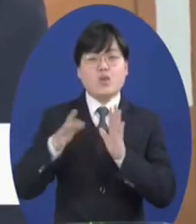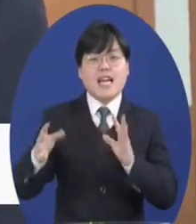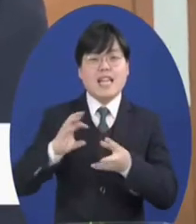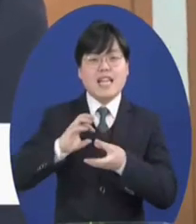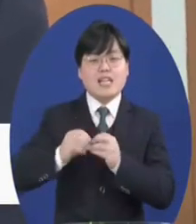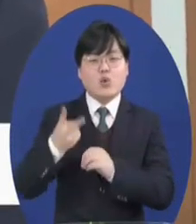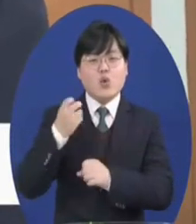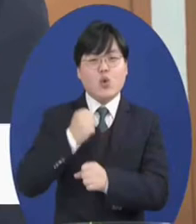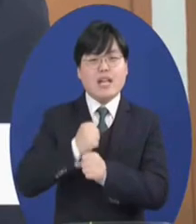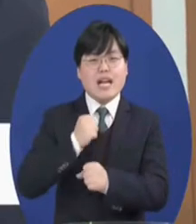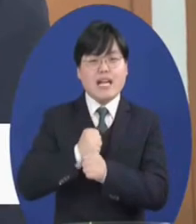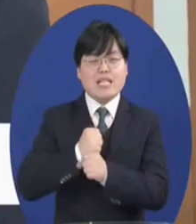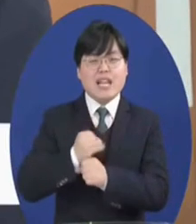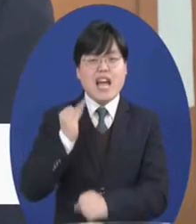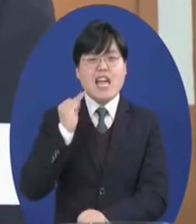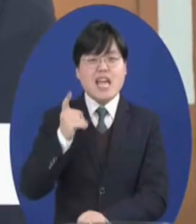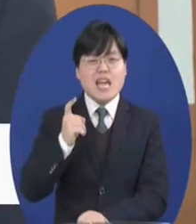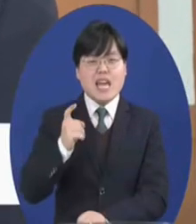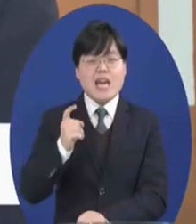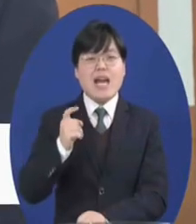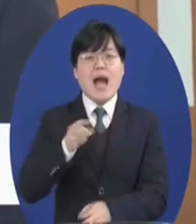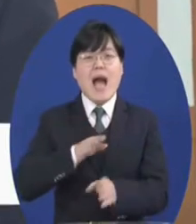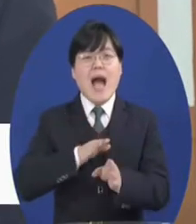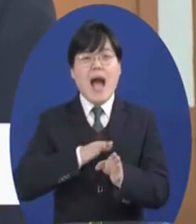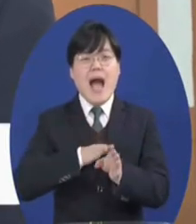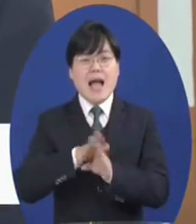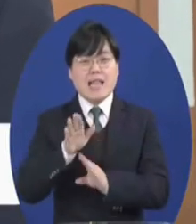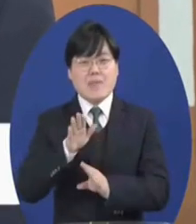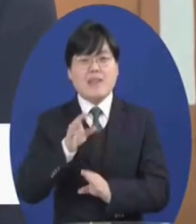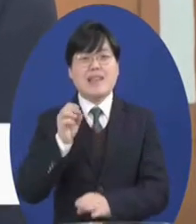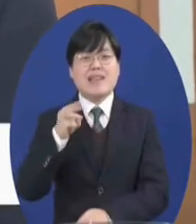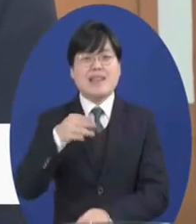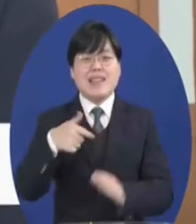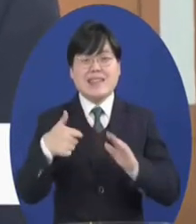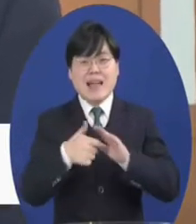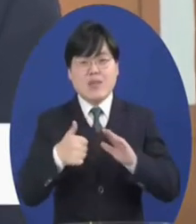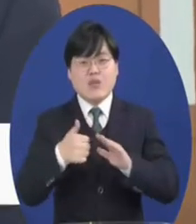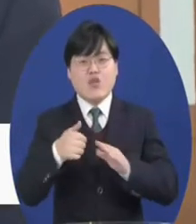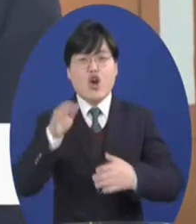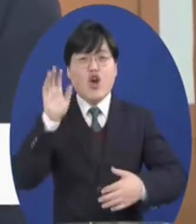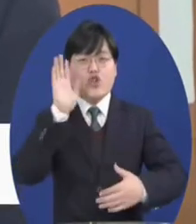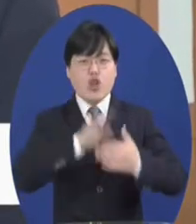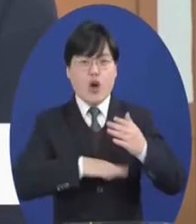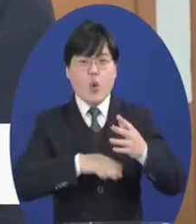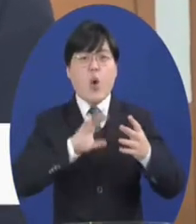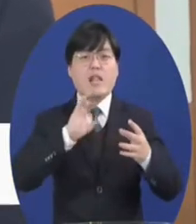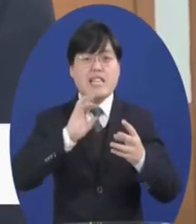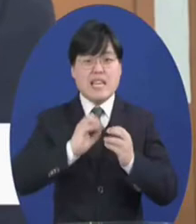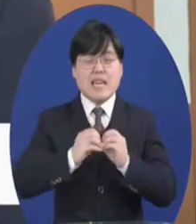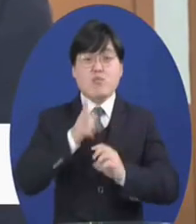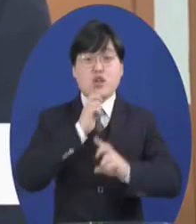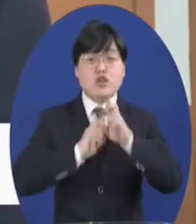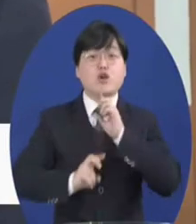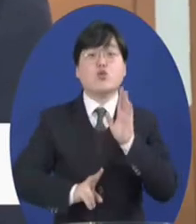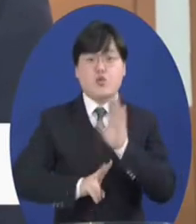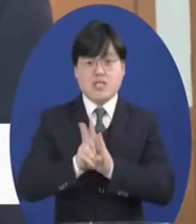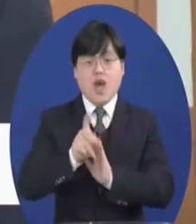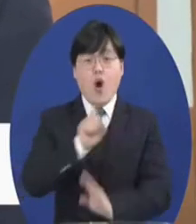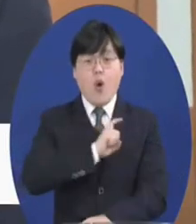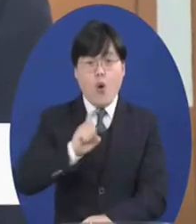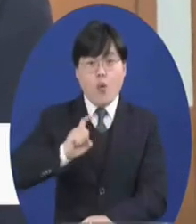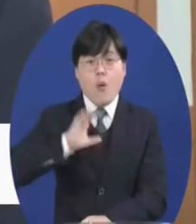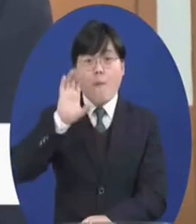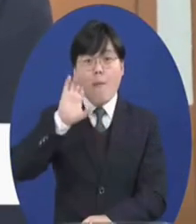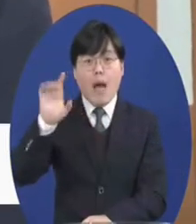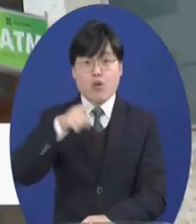явуулсан үйл ажиллагаан дээр ихээхэн хэмжээний албан татвар торгул одоо ногдуулах ийм том эрсдэлтэй гэдгийг бол хувь хүмүүс байна. За хуулийн